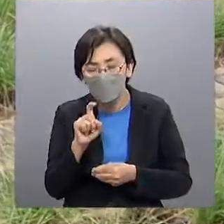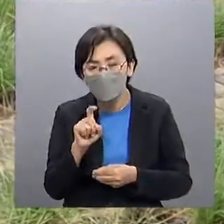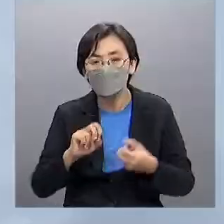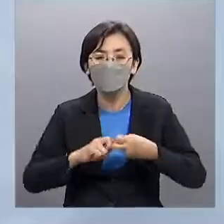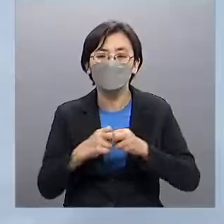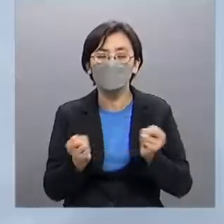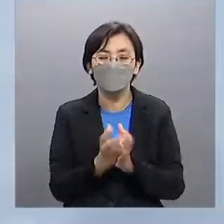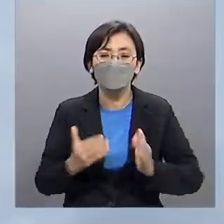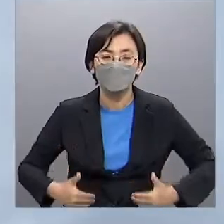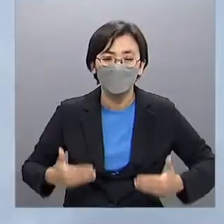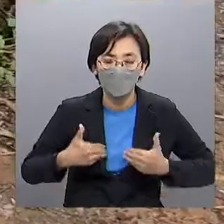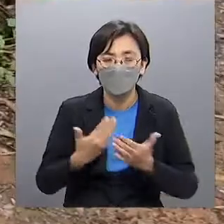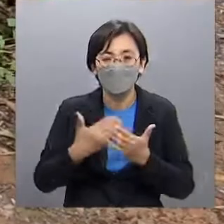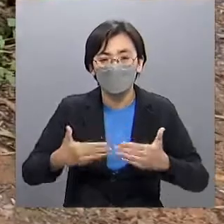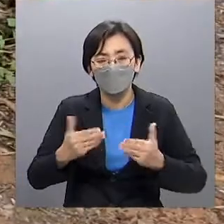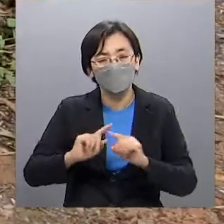ของเราเป็นอย่างมากครับ